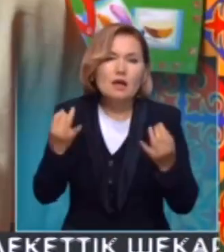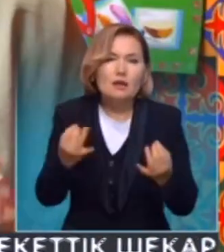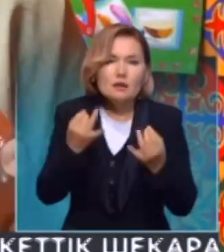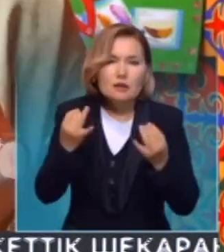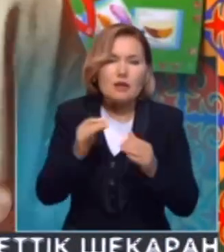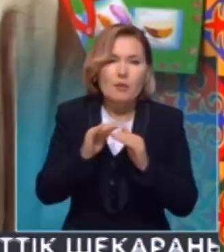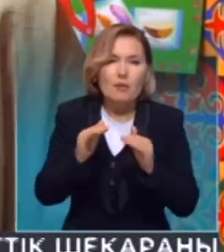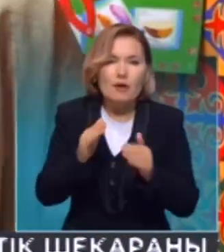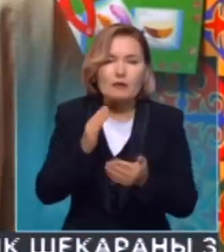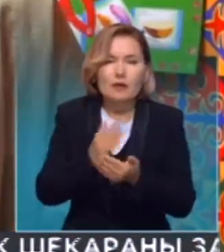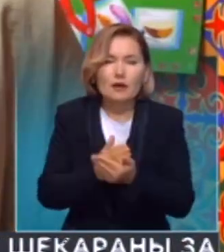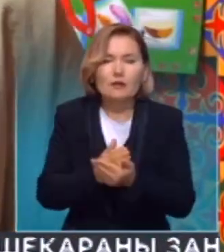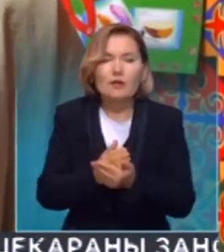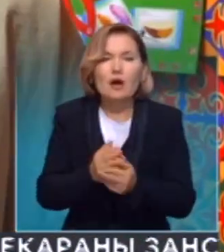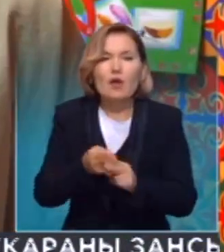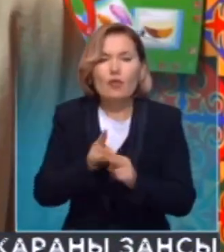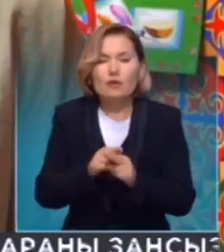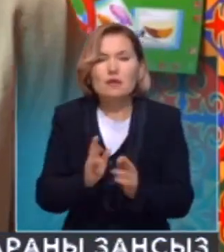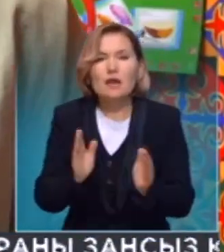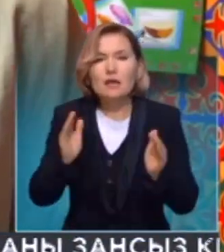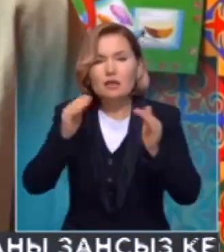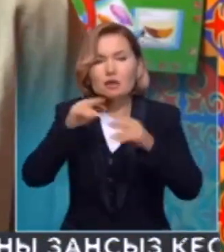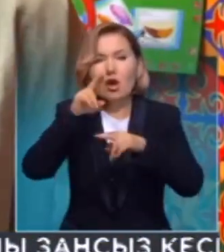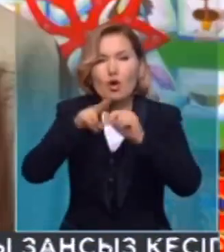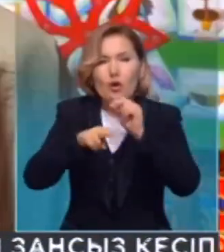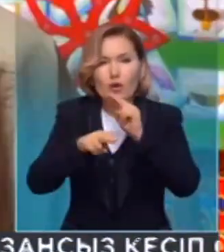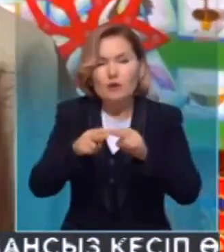Балаларға осы киіз үйдің құрылысымен таныстырамыз.